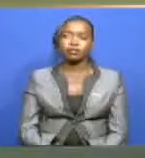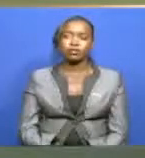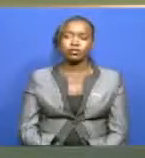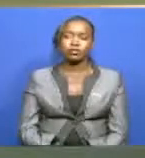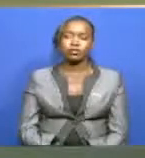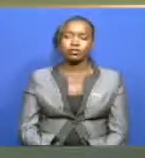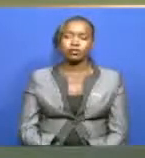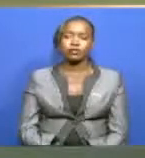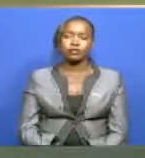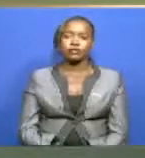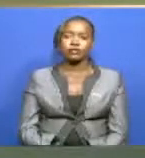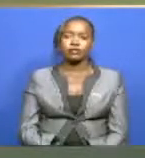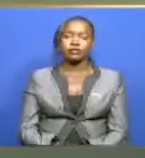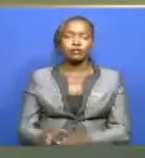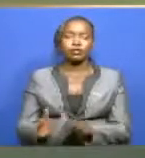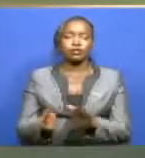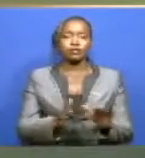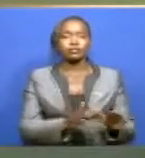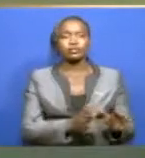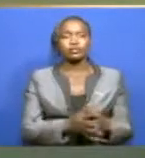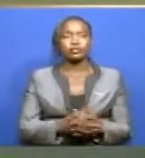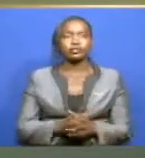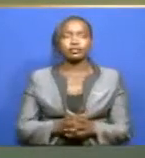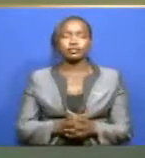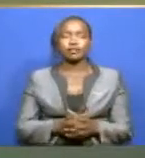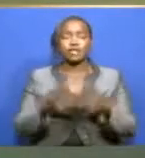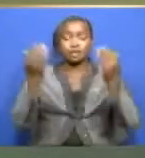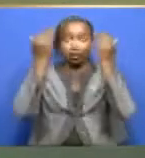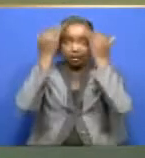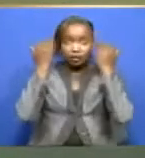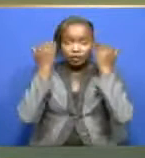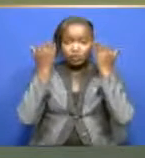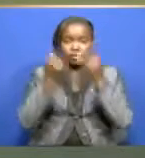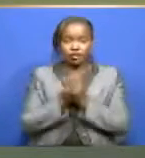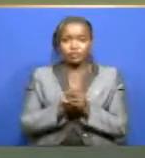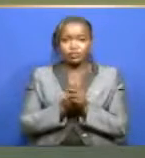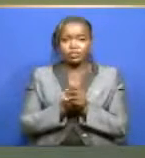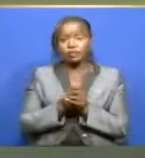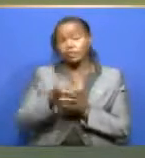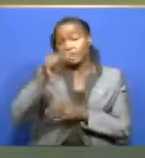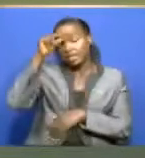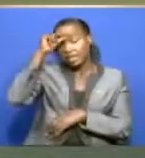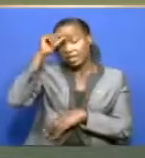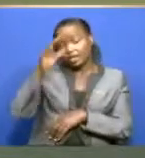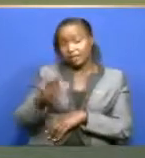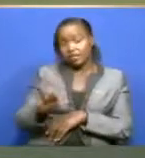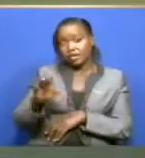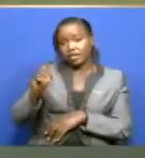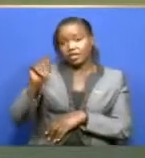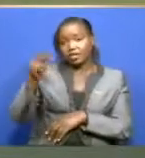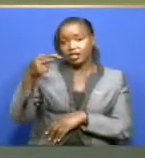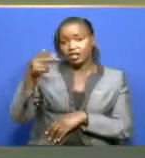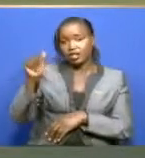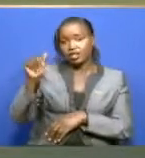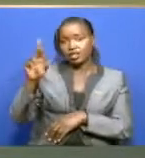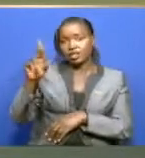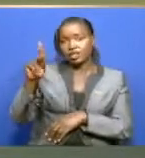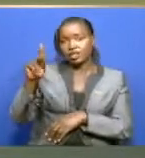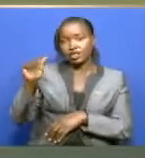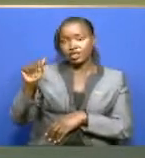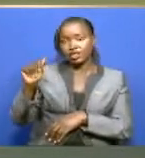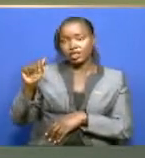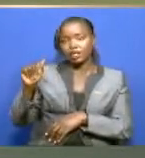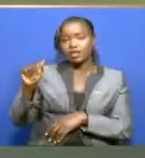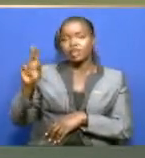Na mtazamaji, sasa tuelekee kule mahakamani ambapo gavana wa kaunti ya Tharaka Nithi Muthomi Njuki ameachiliwa kwa dhamana ya